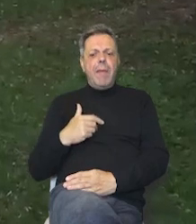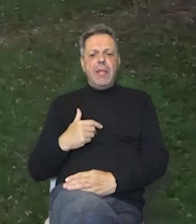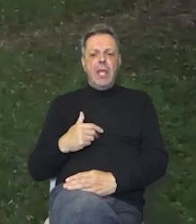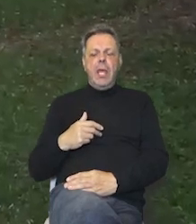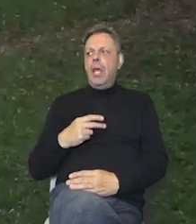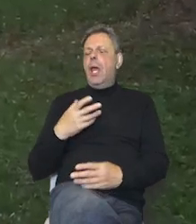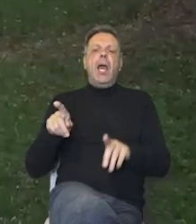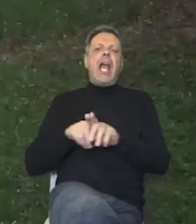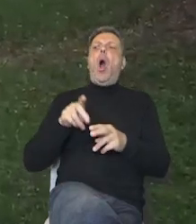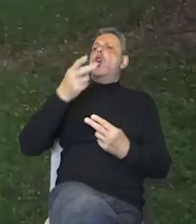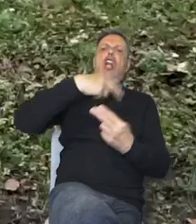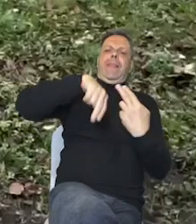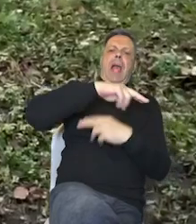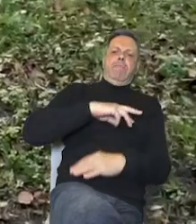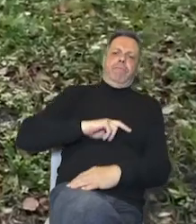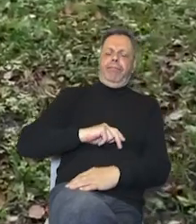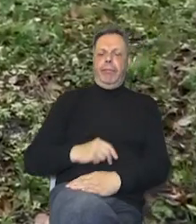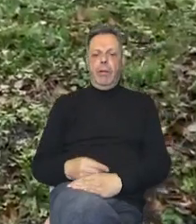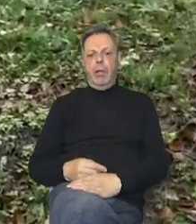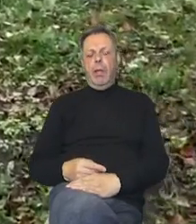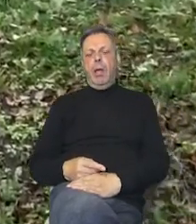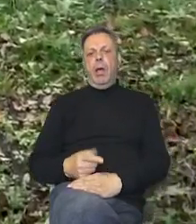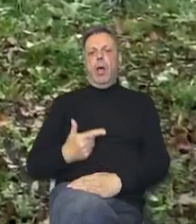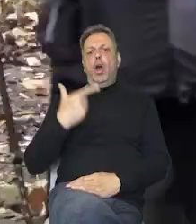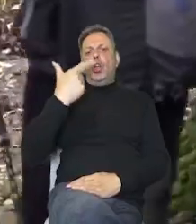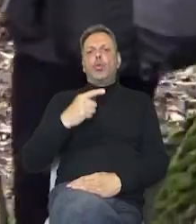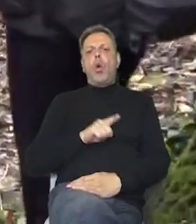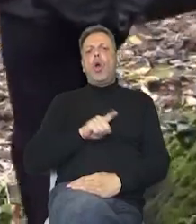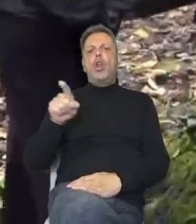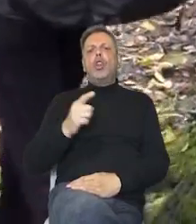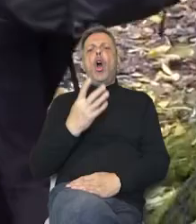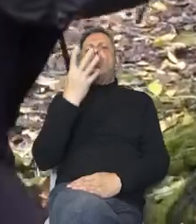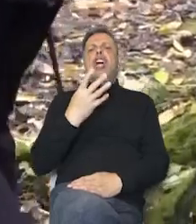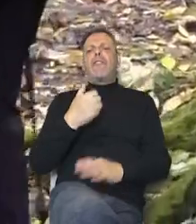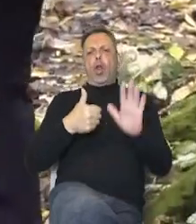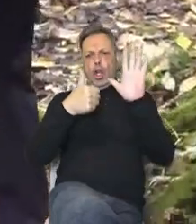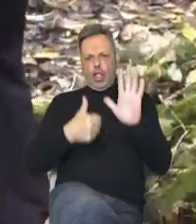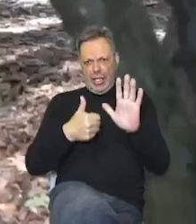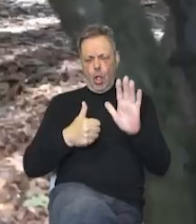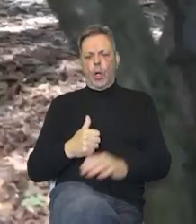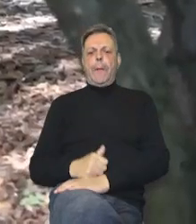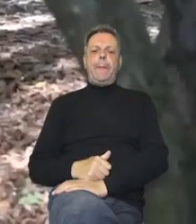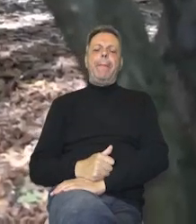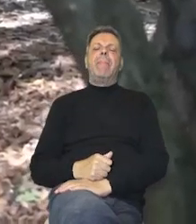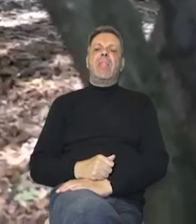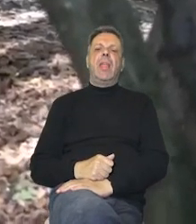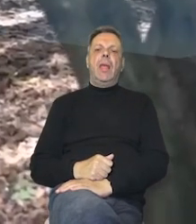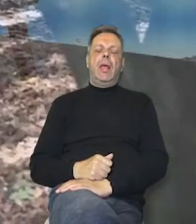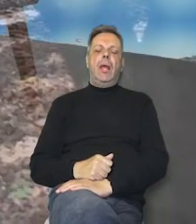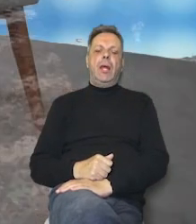šetnja Medvednicom, uh-huh, će biti od 2. do 5. Do 4.6. Do 4.6.